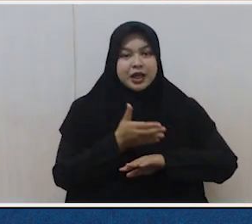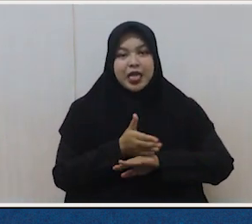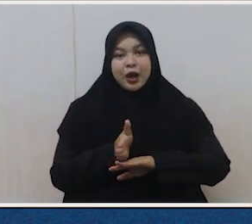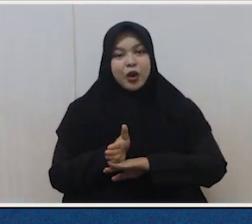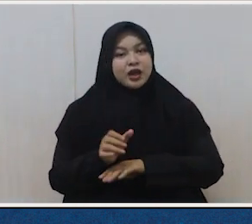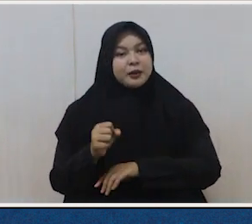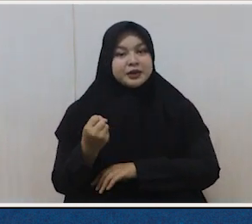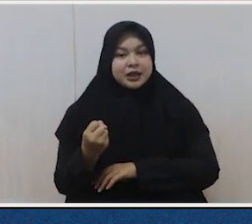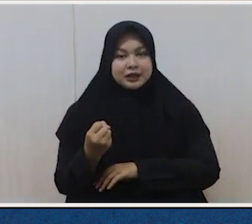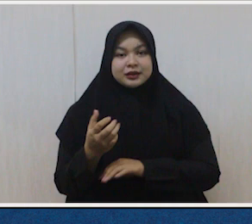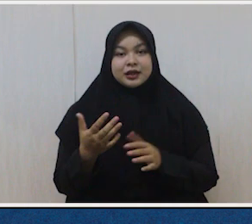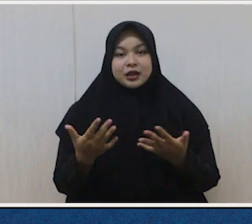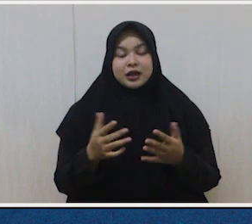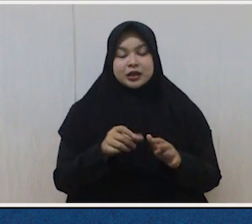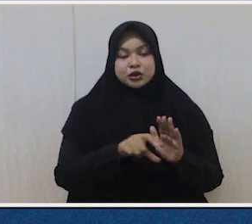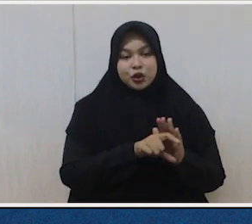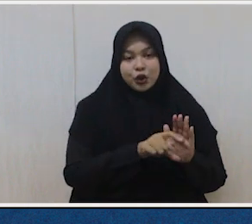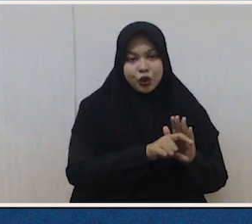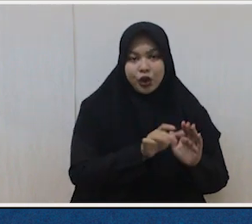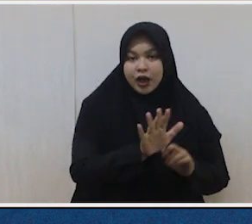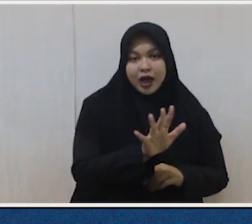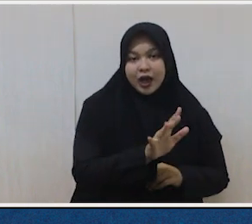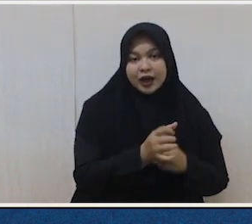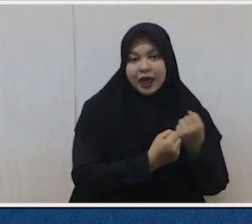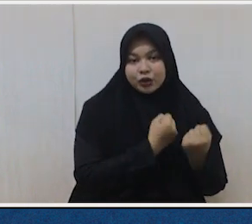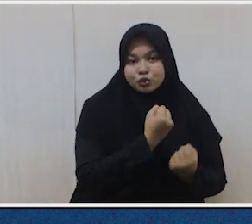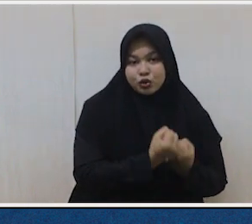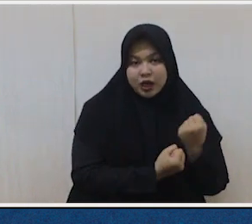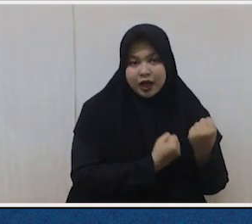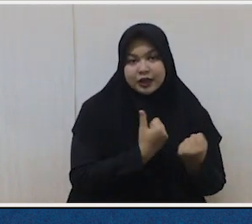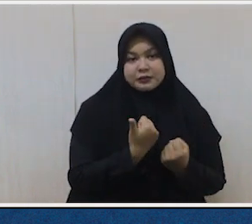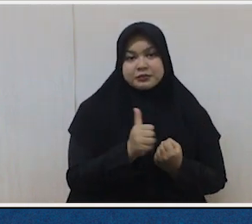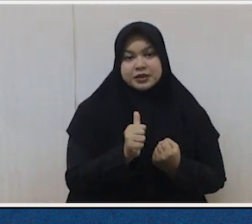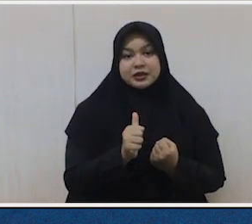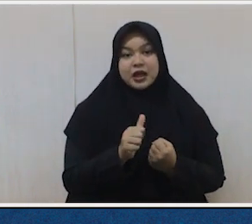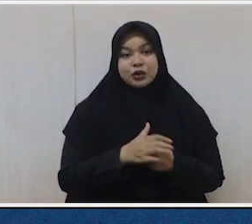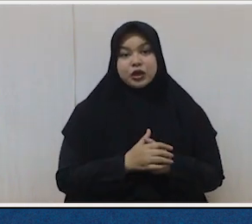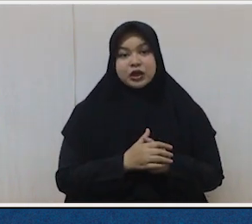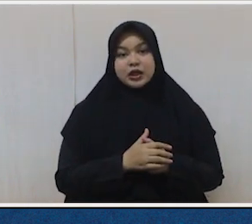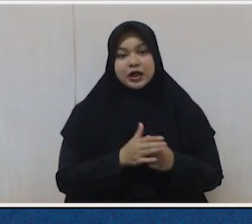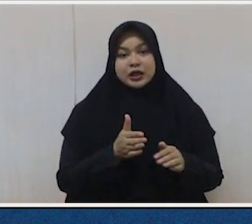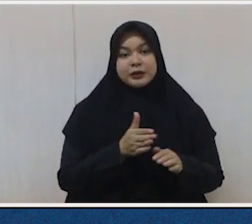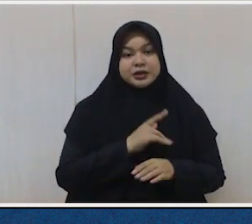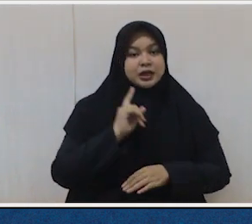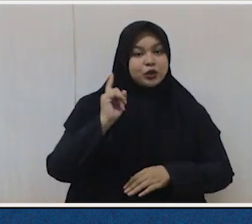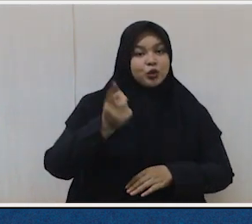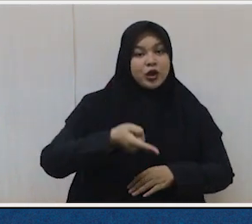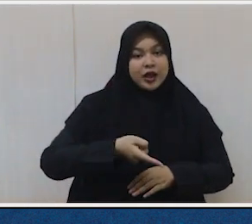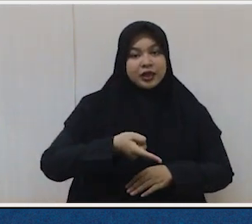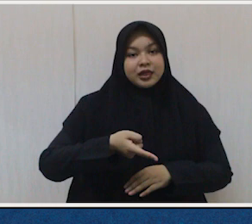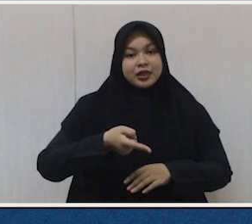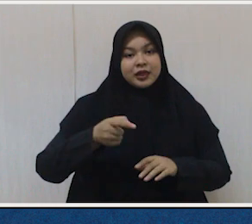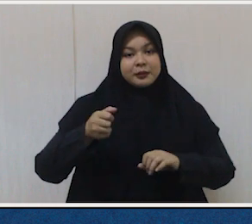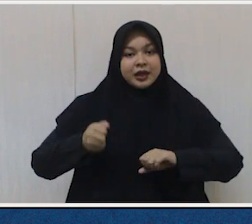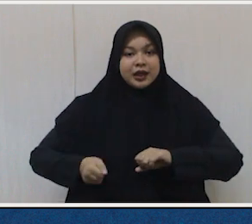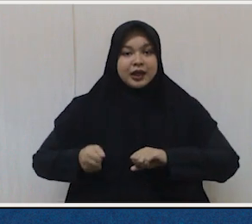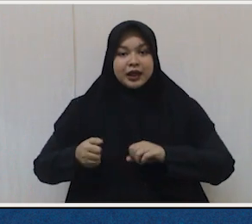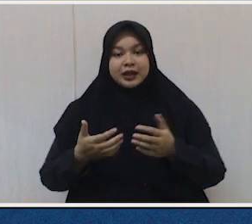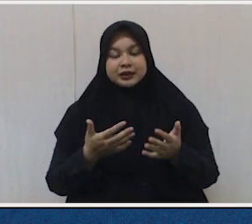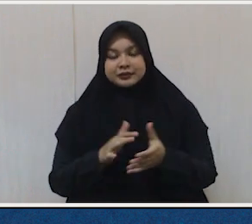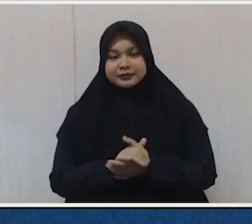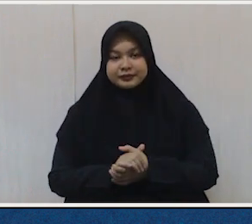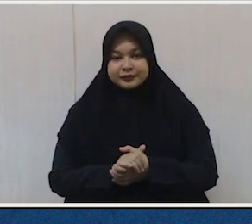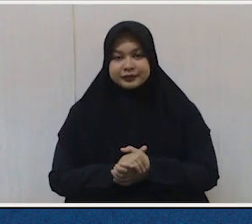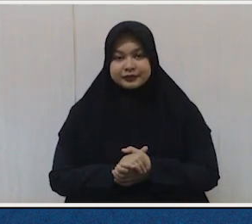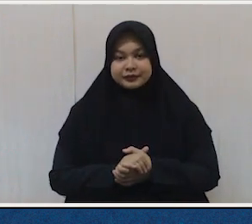bisa dilewatkan ya misalkan kalau itu enggak dilakukan kemudian bisa jug peradilan misalkan begitu kan Nah itu itu ada yang pernah